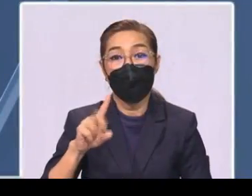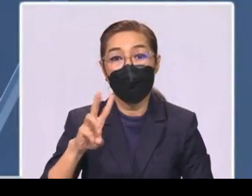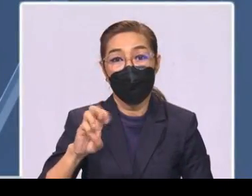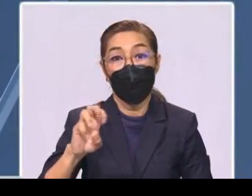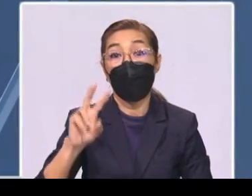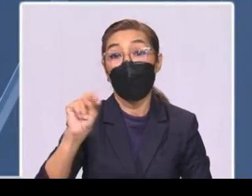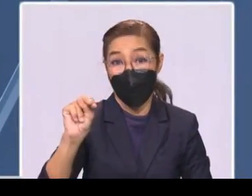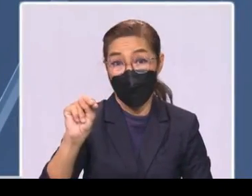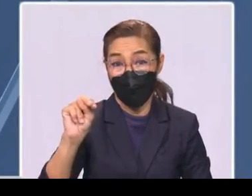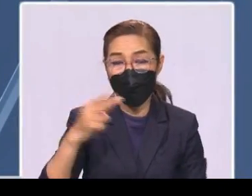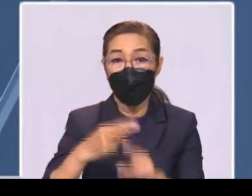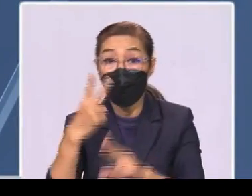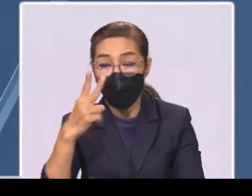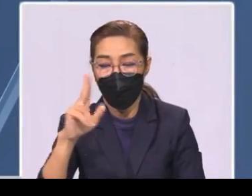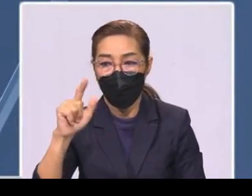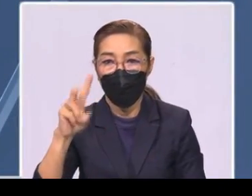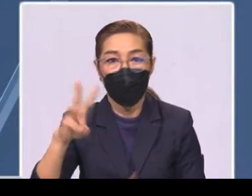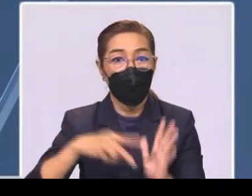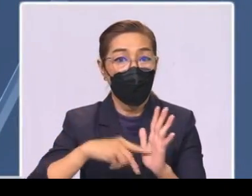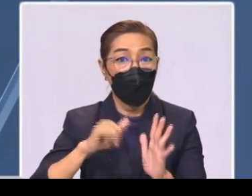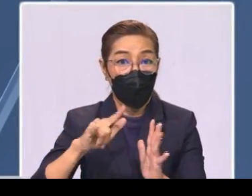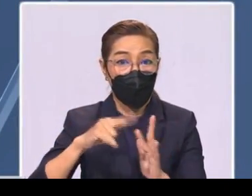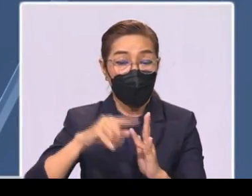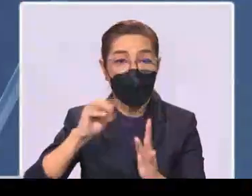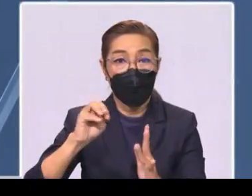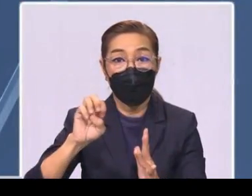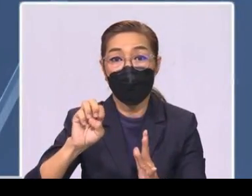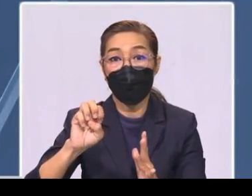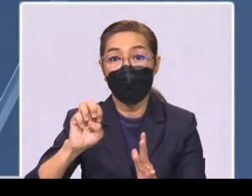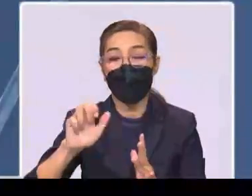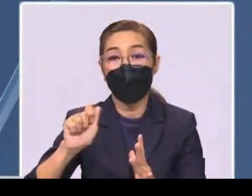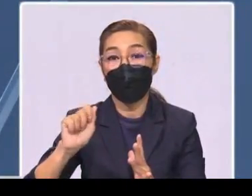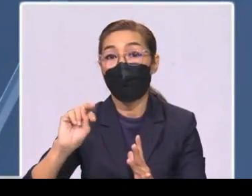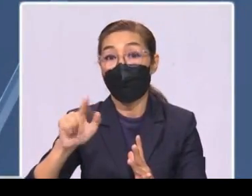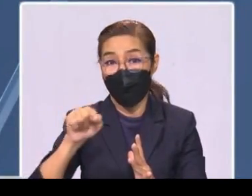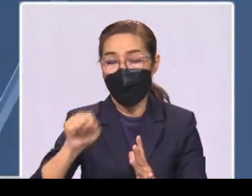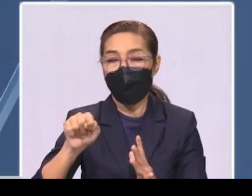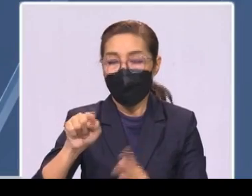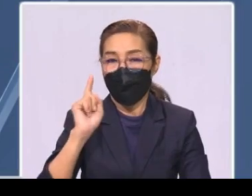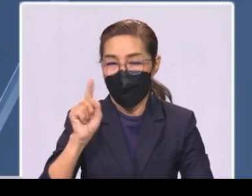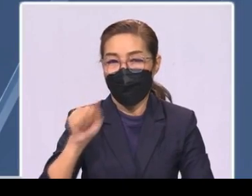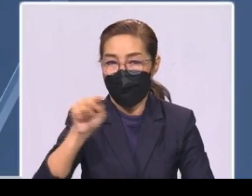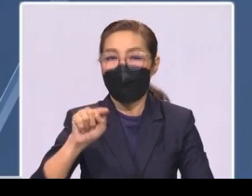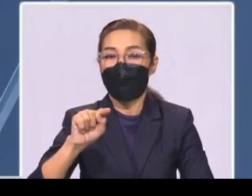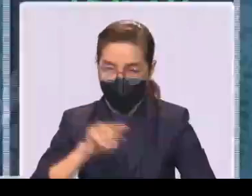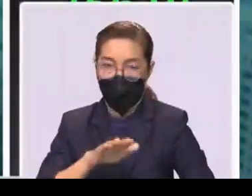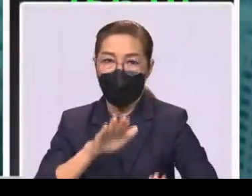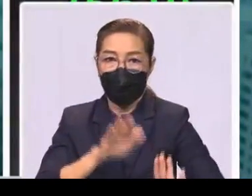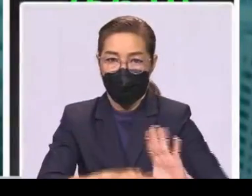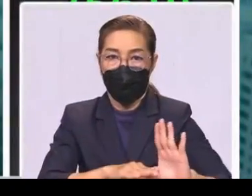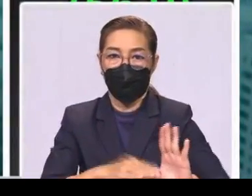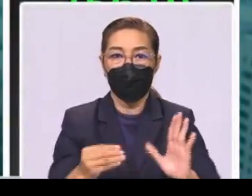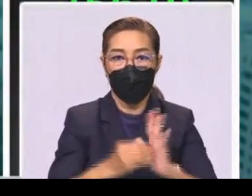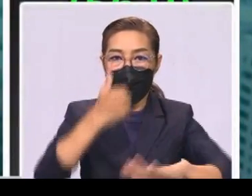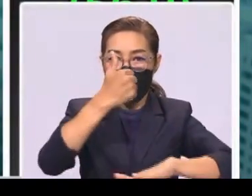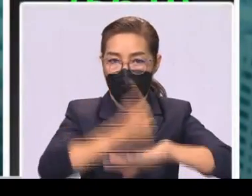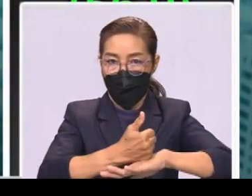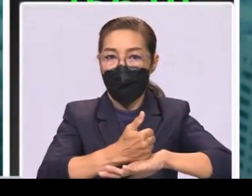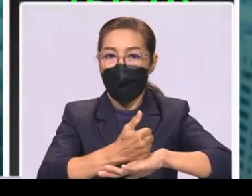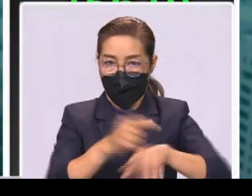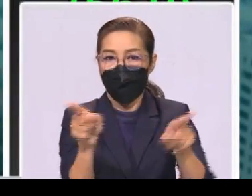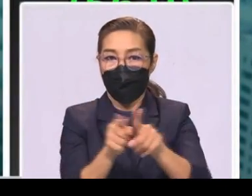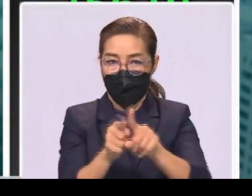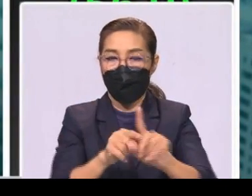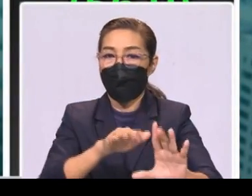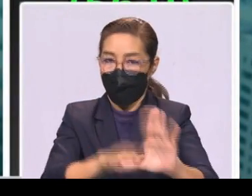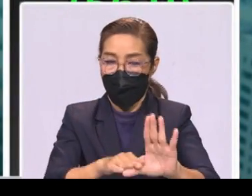ขวัญเมืองเนี่ยก็ก็ต้องบอกว่าก็เป็นแคนดิตนะครับที่จะลงเป็นผู้ว่ากทมนะครับโดย